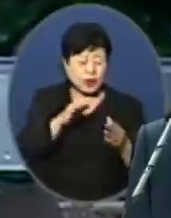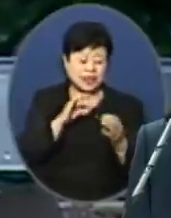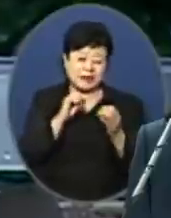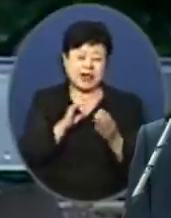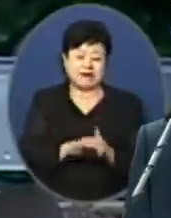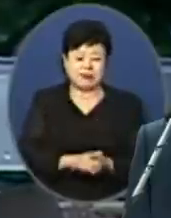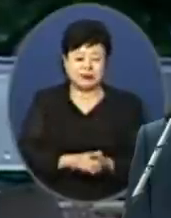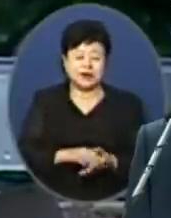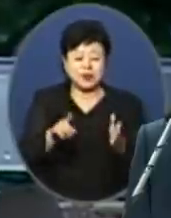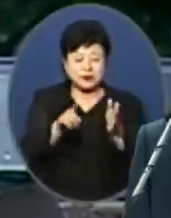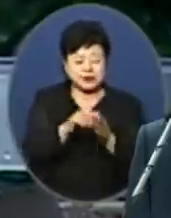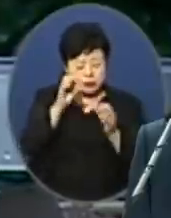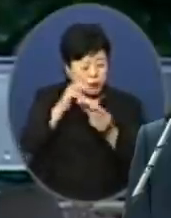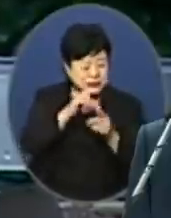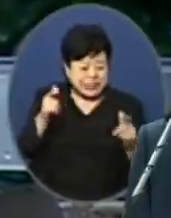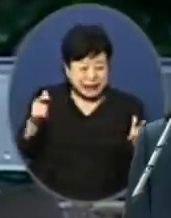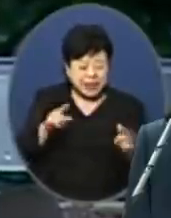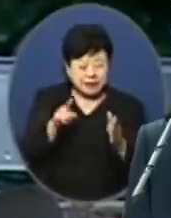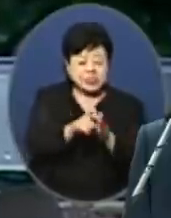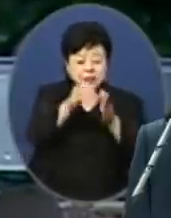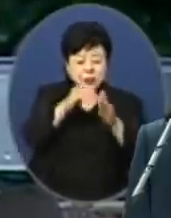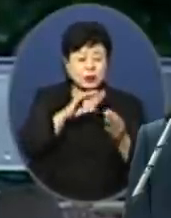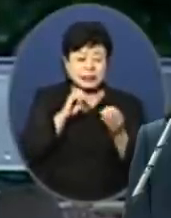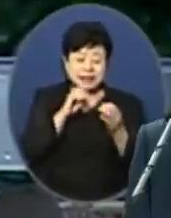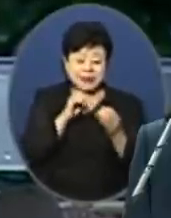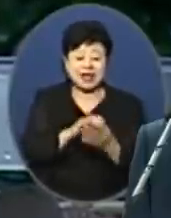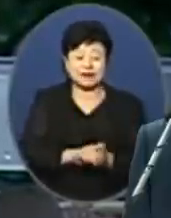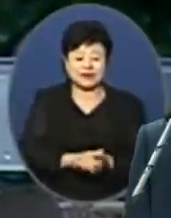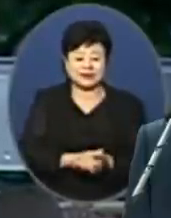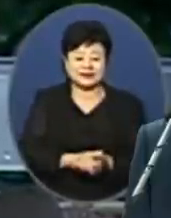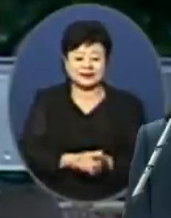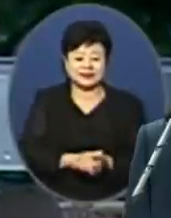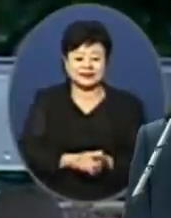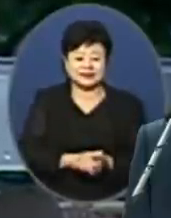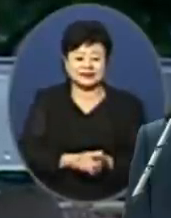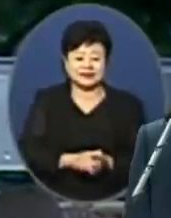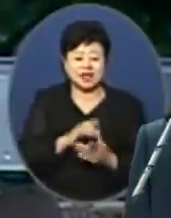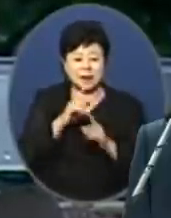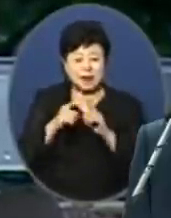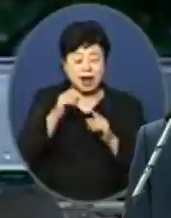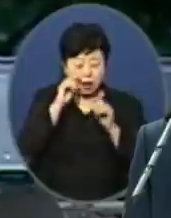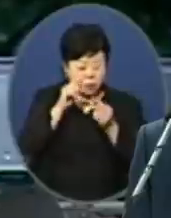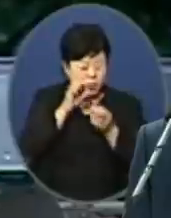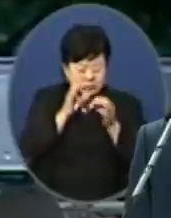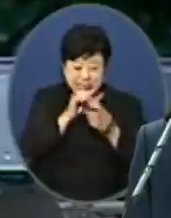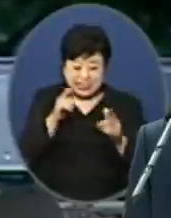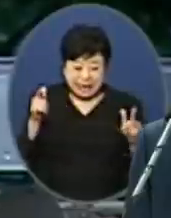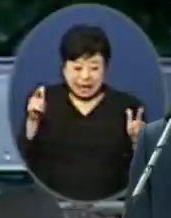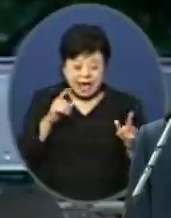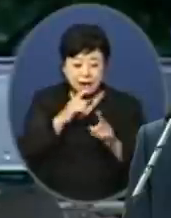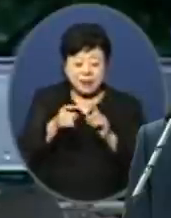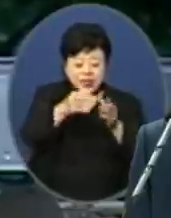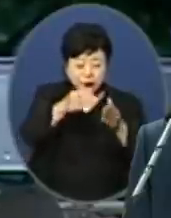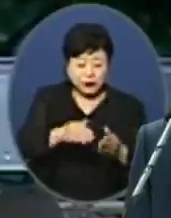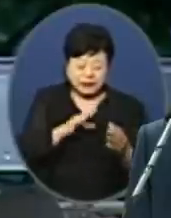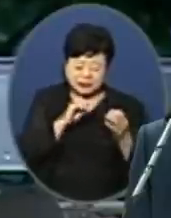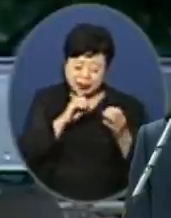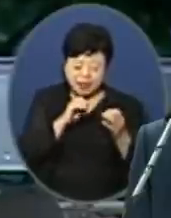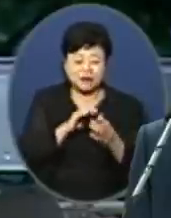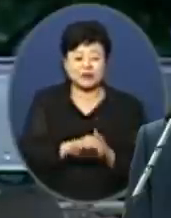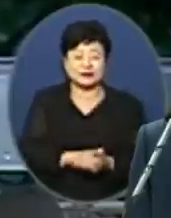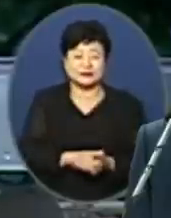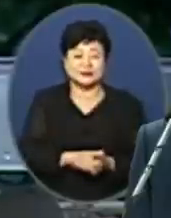대화하고 믿음 안 보이잖아요. 믿음을 통해 대화하고 그 다음 말 안 보이잖아요. 그러나 말을 통해서